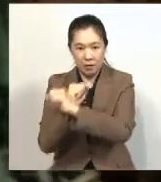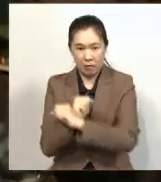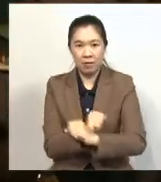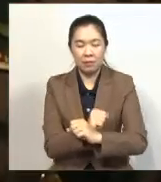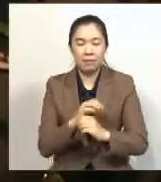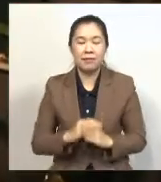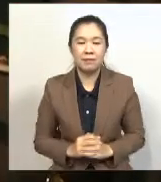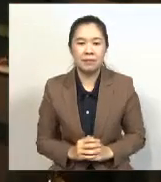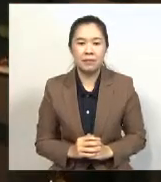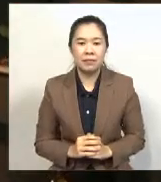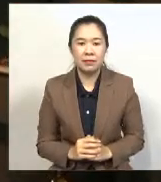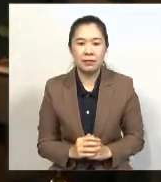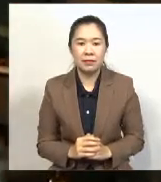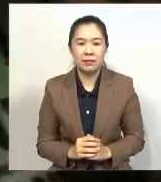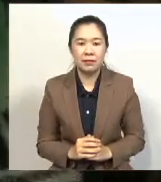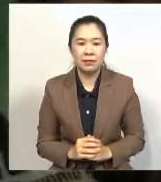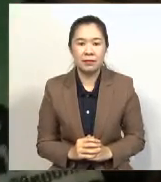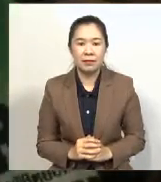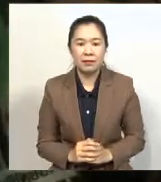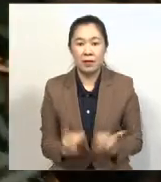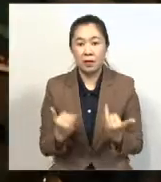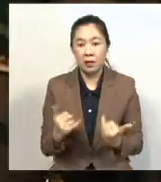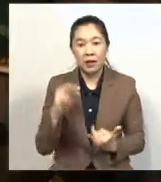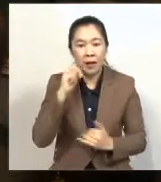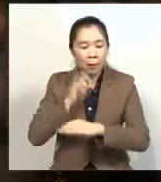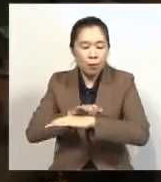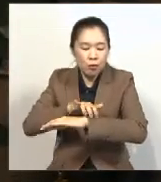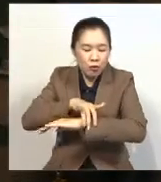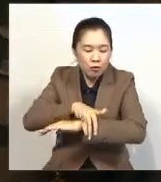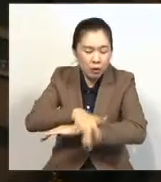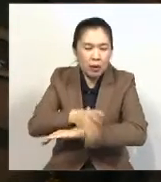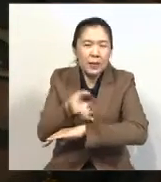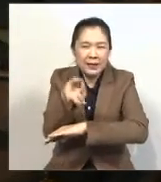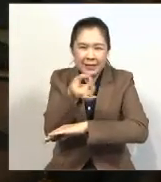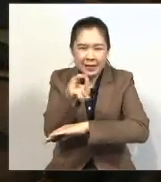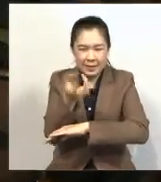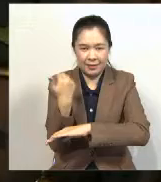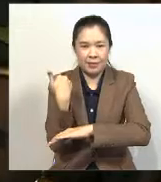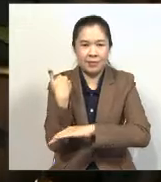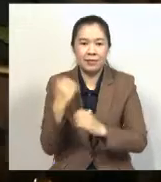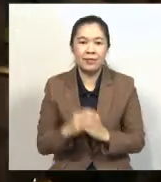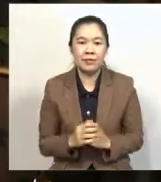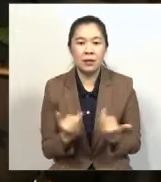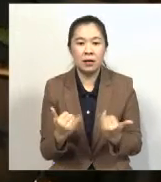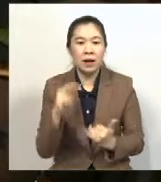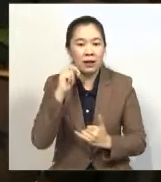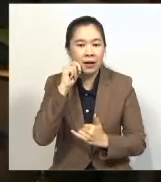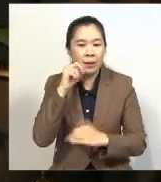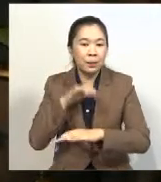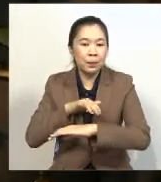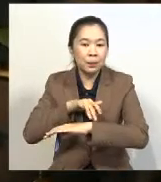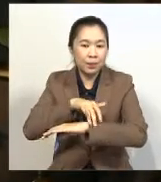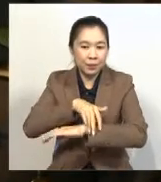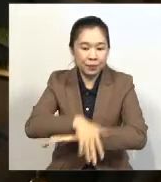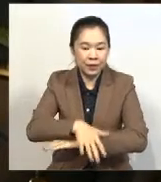งอีกณขณะนี้ไม่มีรั่วแล้วครับแต่ก็จะซึมเล็กน้อยเพราะนั้นผมเรียนนะครับตอนนี้น้ำเข้า